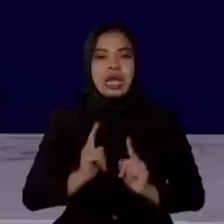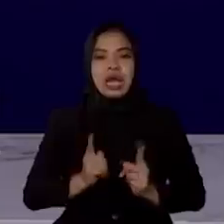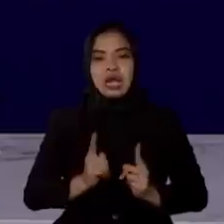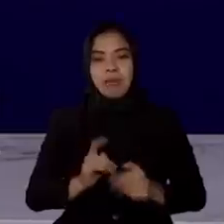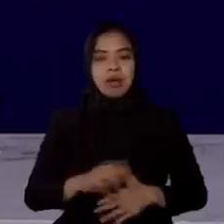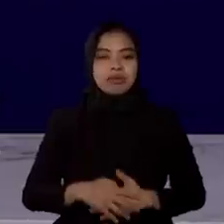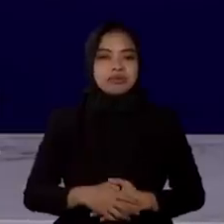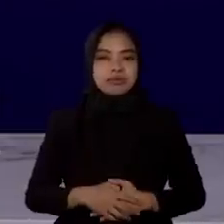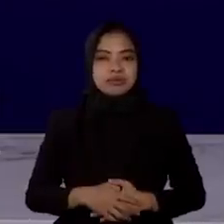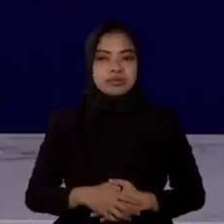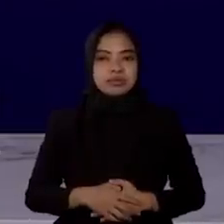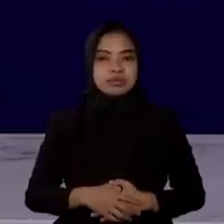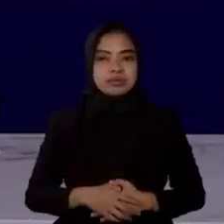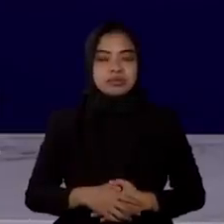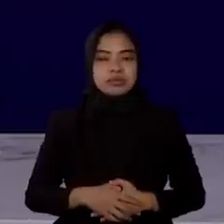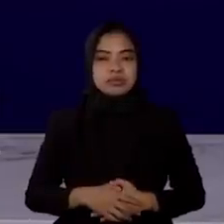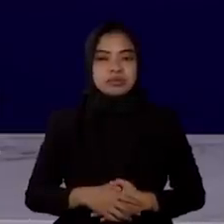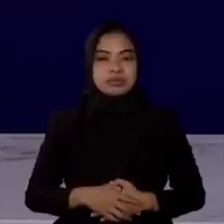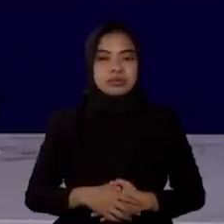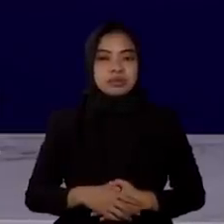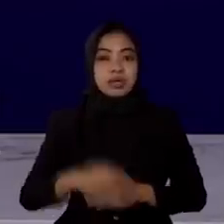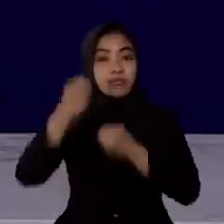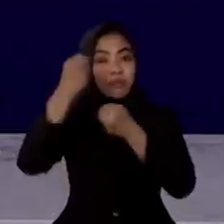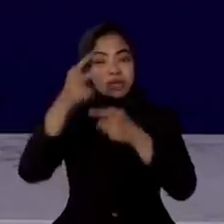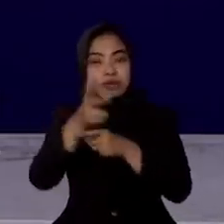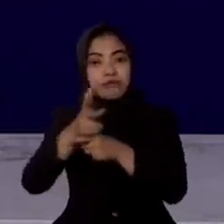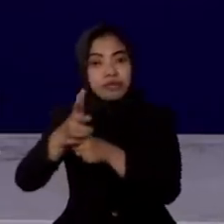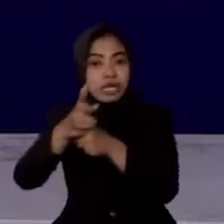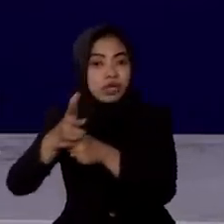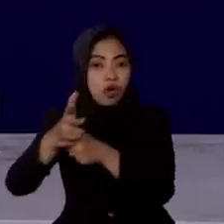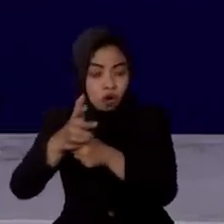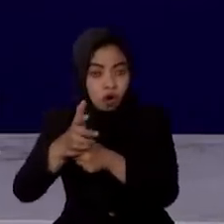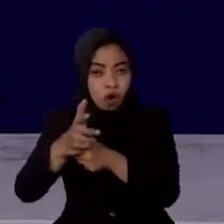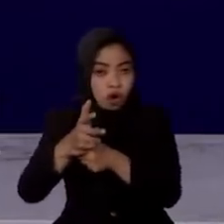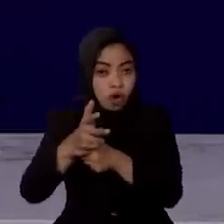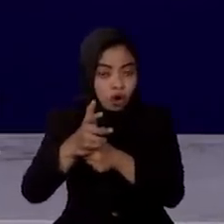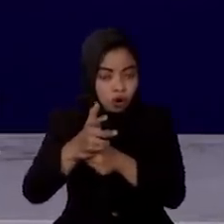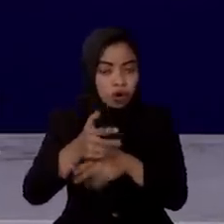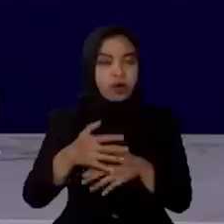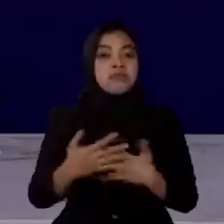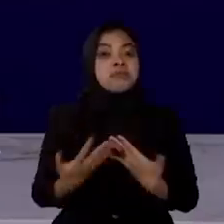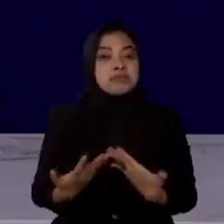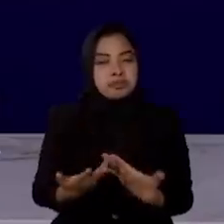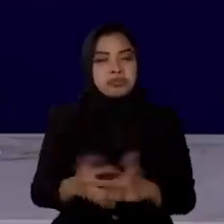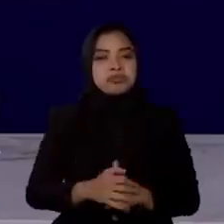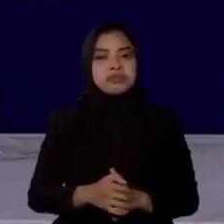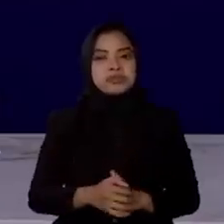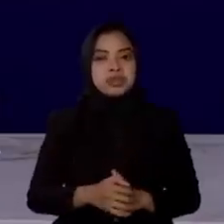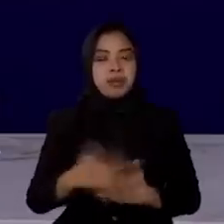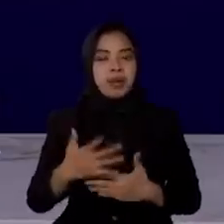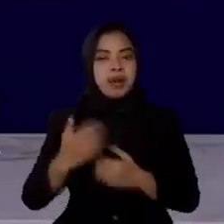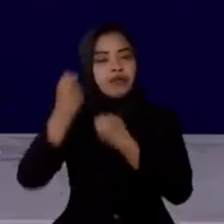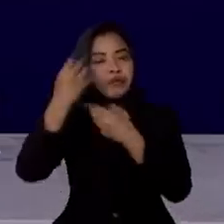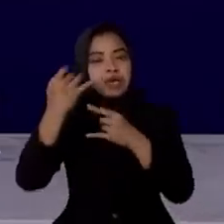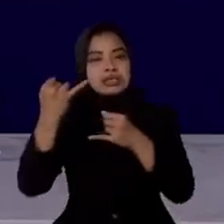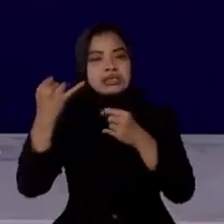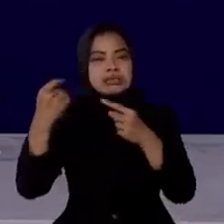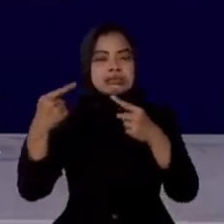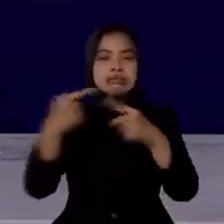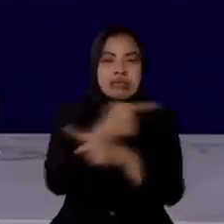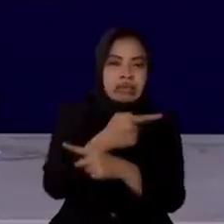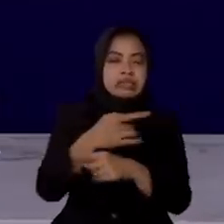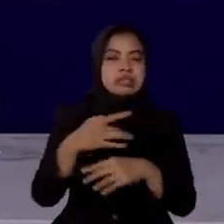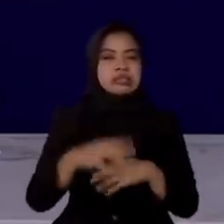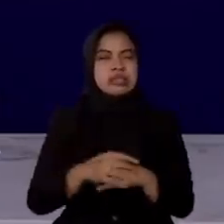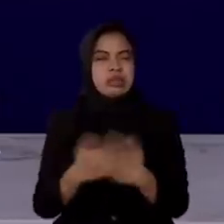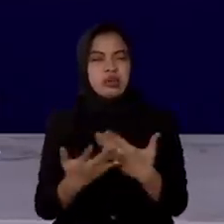agama. Konten informasi dalam video ini dapat diidentifikasikan sebagai misinformasi yang